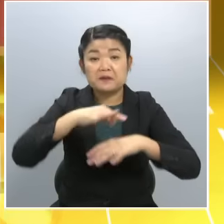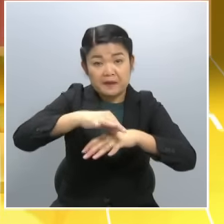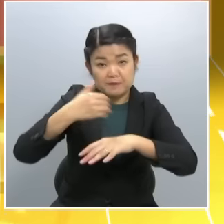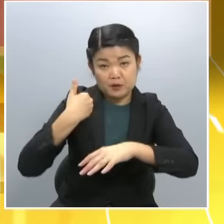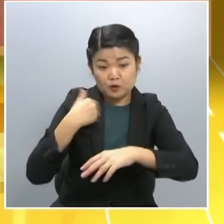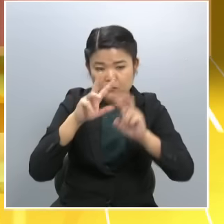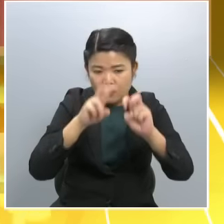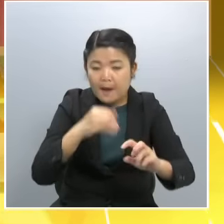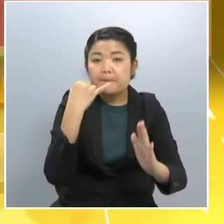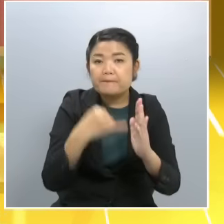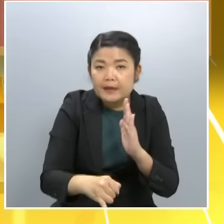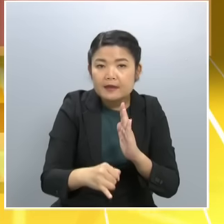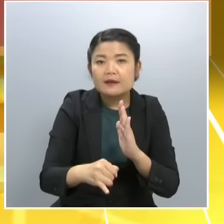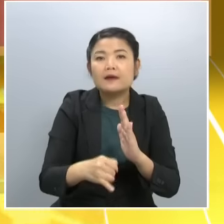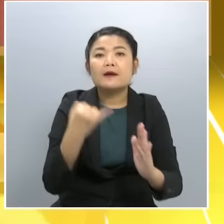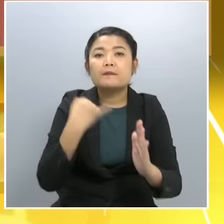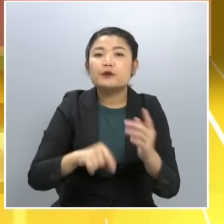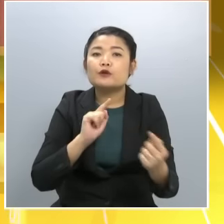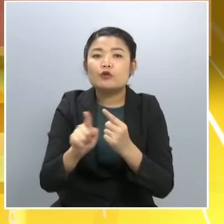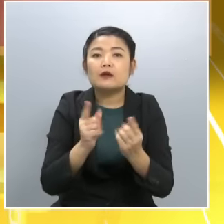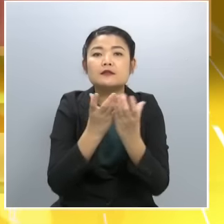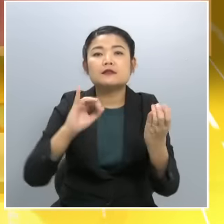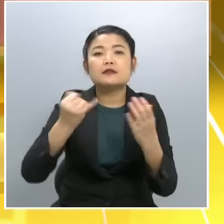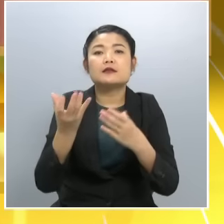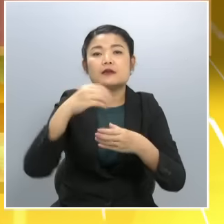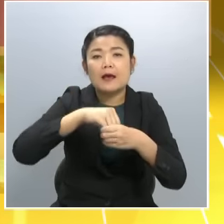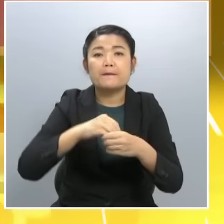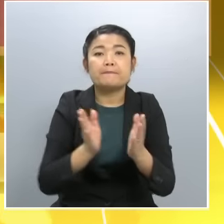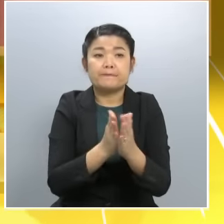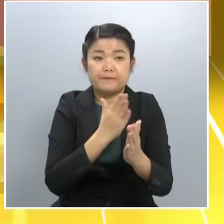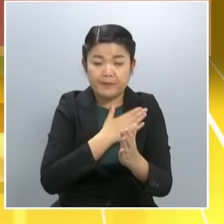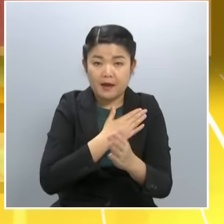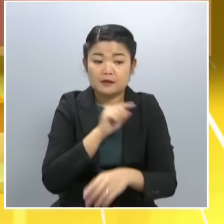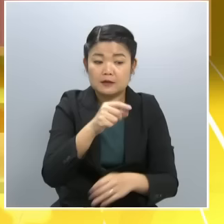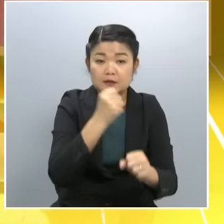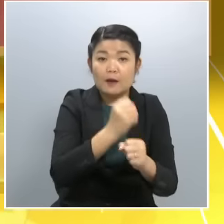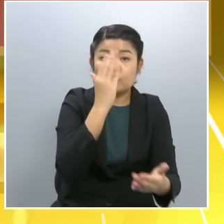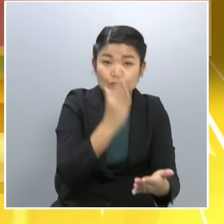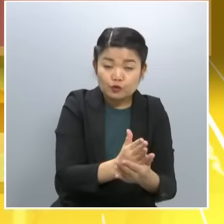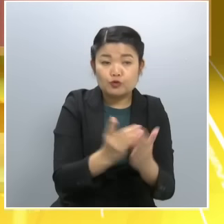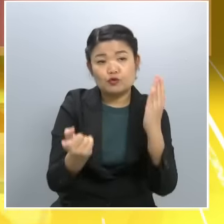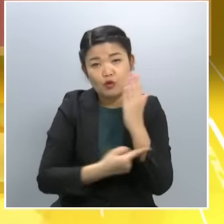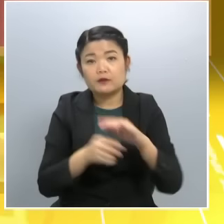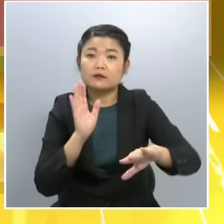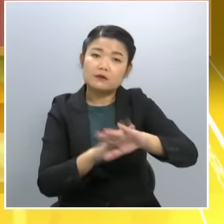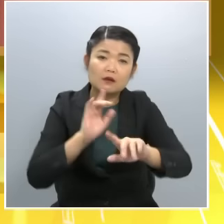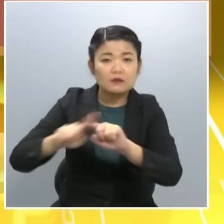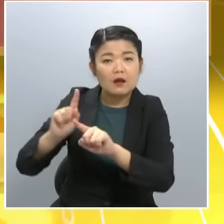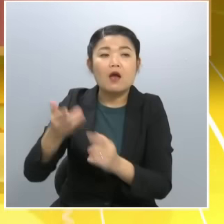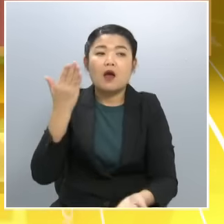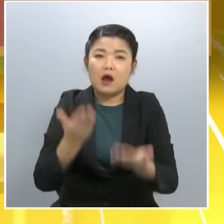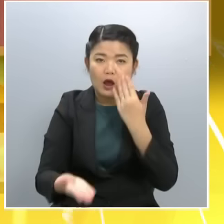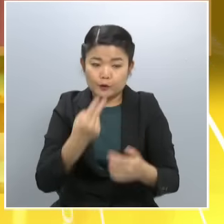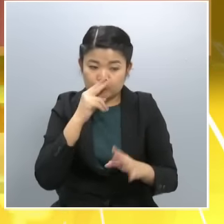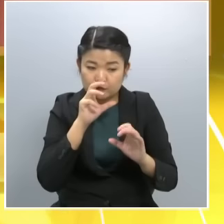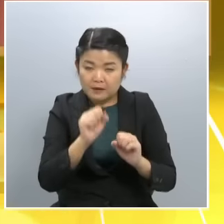ผิดจะถือว่าผิดจริยาพระสังฆาธิการมีโทษตั้งแต่ปลดพักงานภาคทร์และว่ากล่าวตักเตือนขึ้นอยู่กับความ